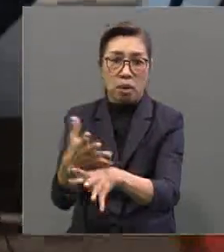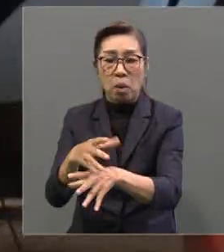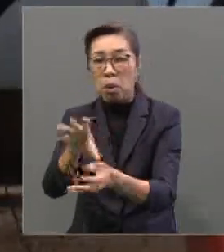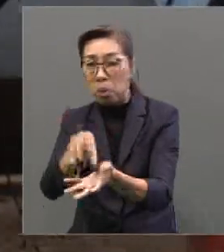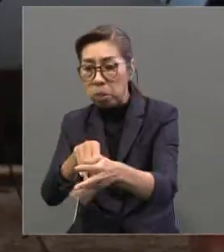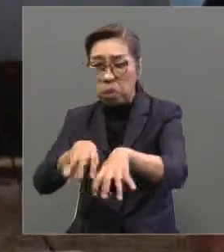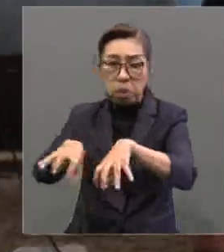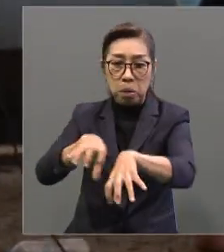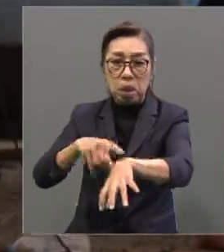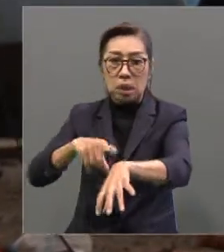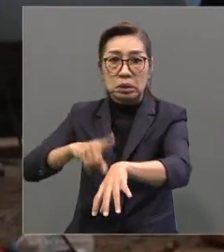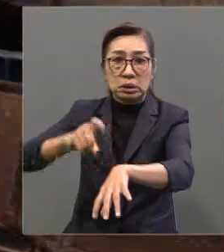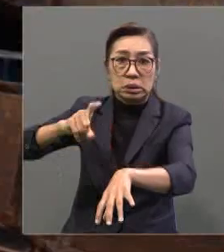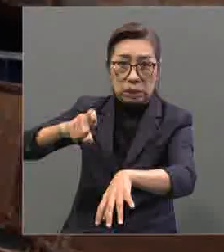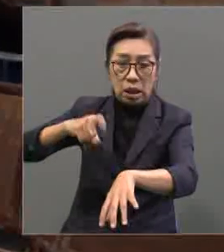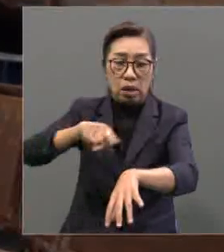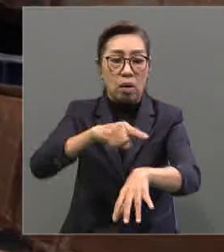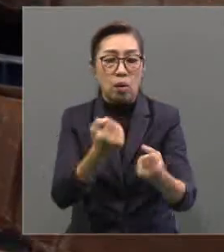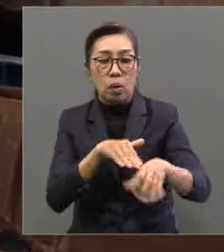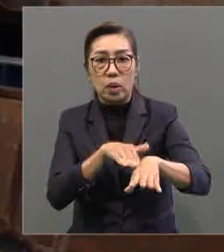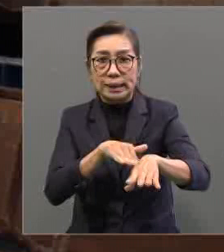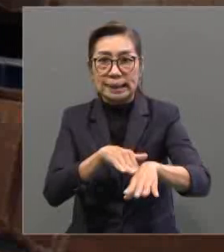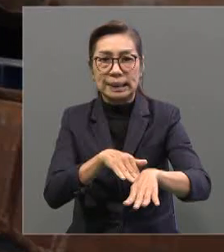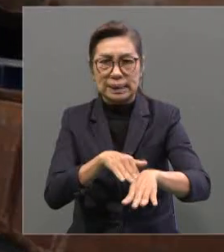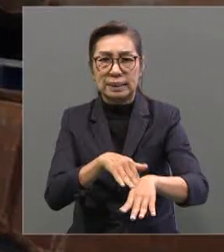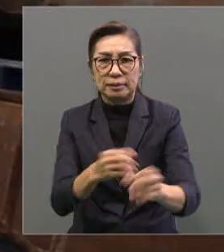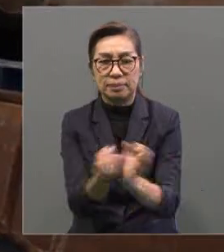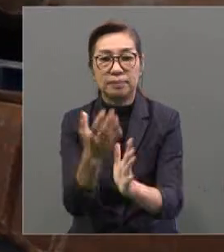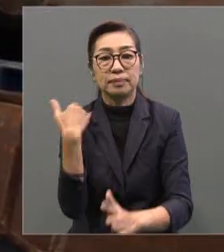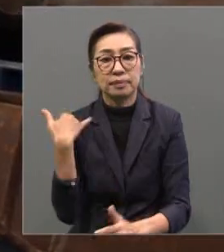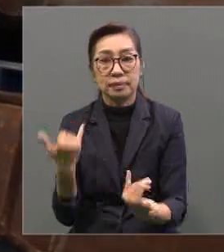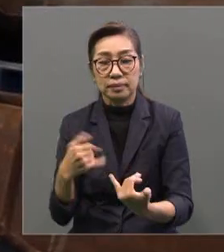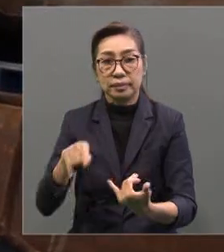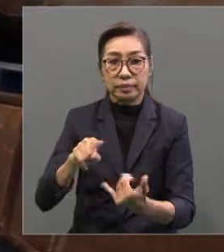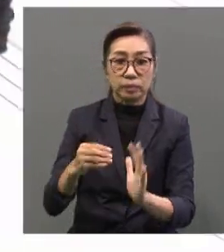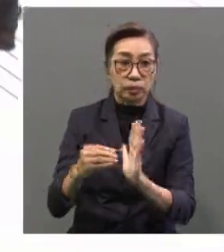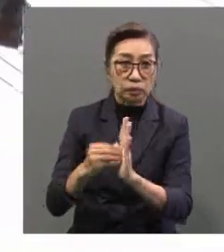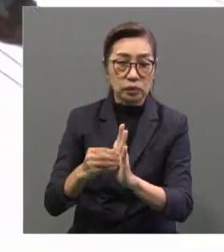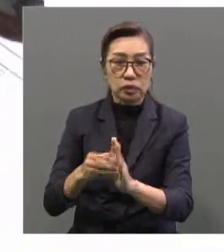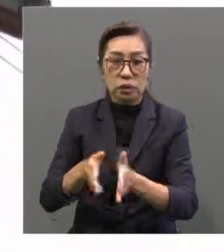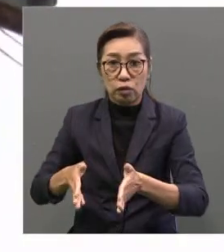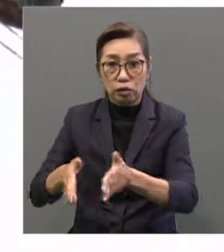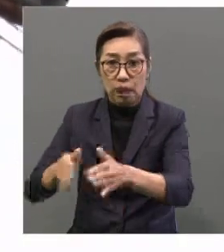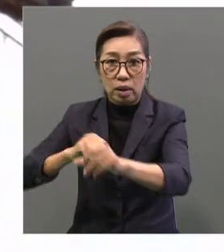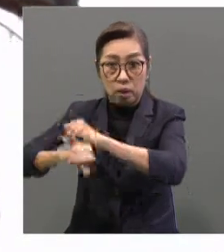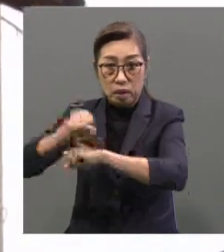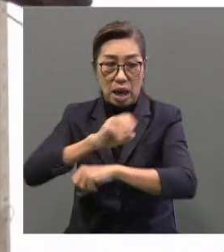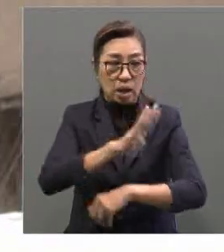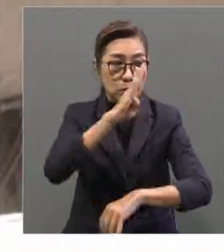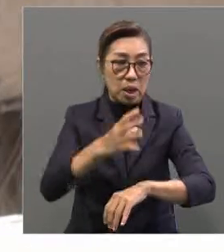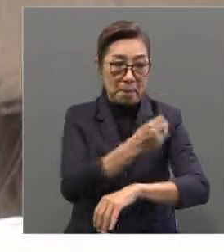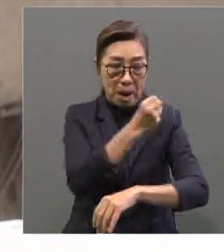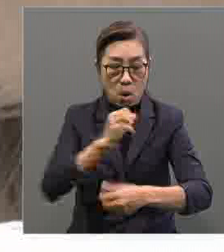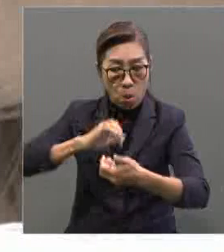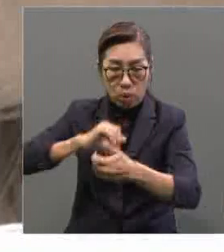างๆเนี่ยนะครับตอนนี้มีการวางแผนหรือย้ายโครงสร้างกับสำนักการโยธากรุงเทพมหานครและบริษัทผู้รับเหมาซึ่งอันดับแรกจะเร่งเ